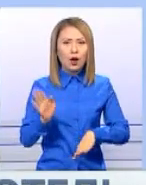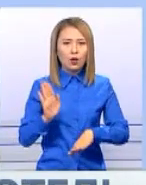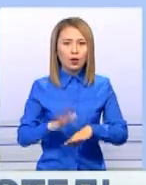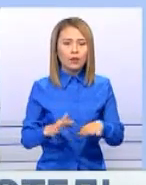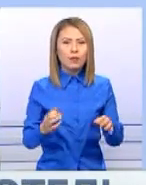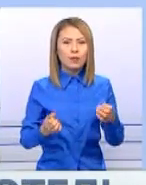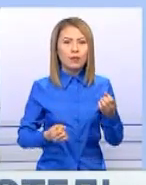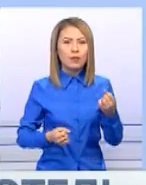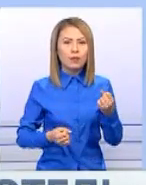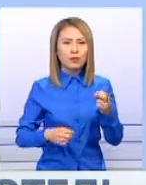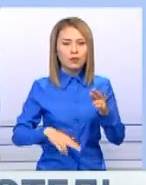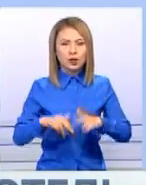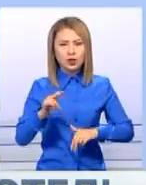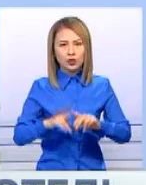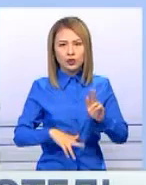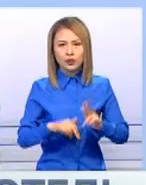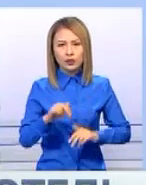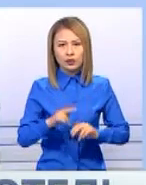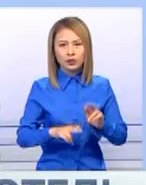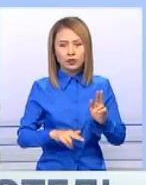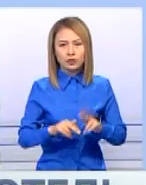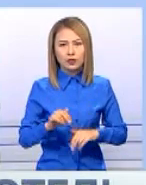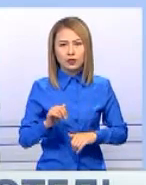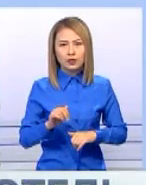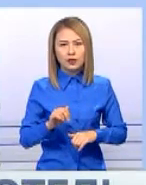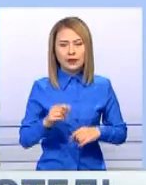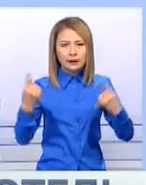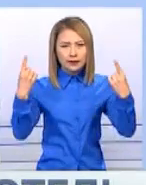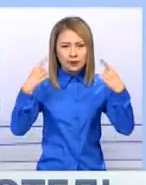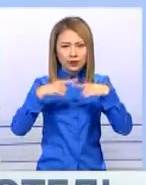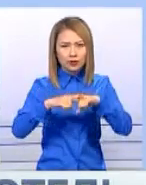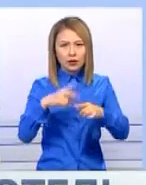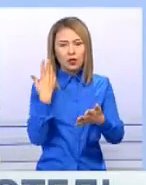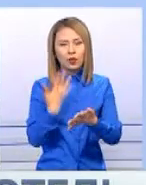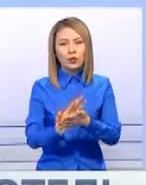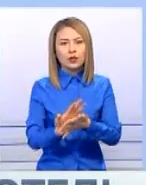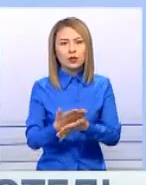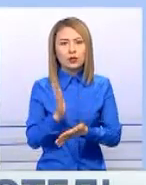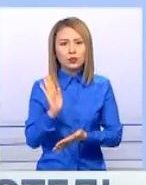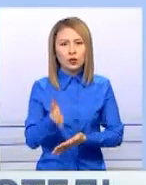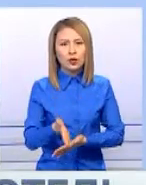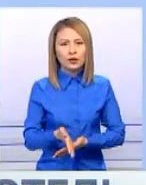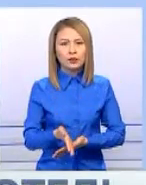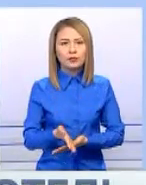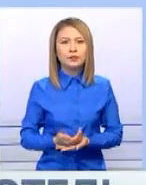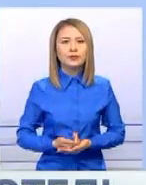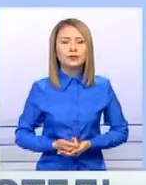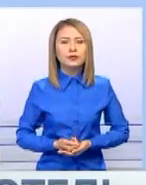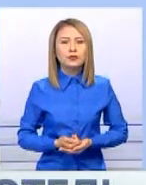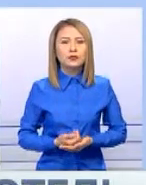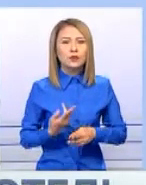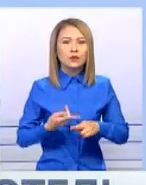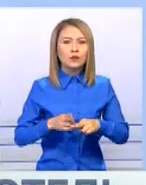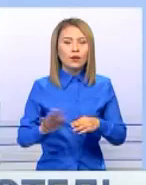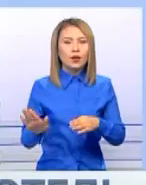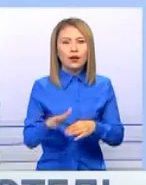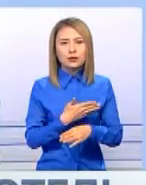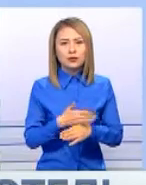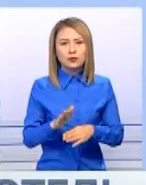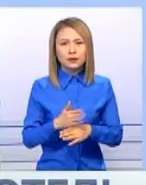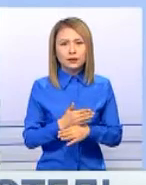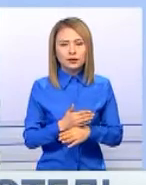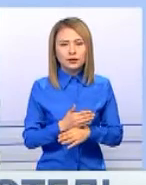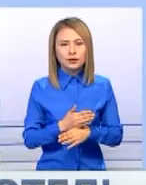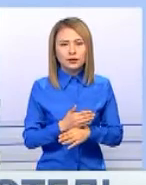машиностроительдің мекемеде жасалатын техникалар көрсетілетін болады. Одан басқа, жаңа айтып